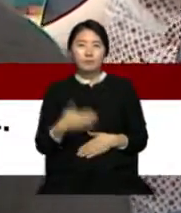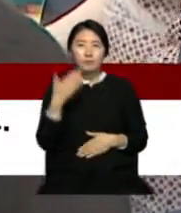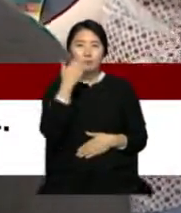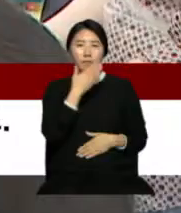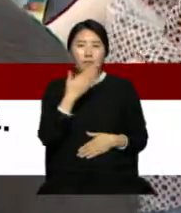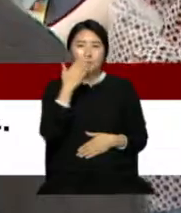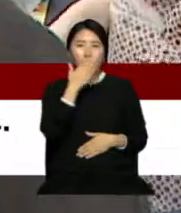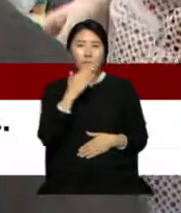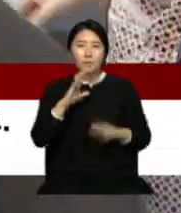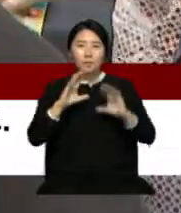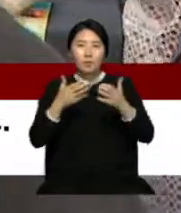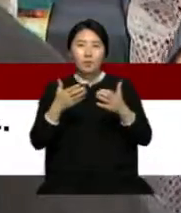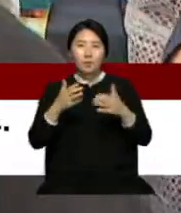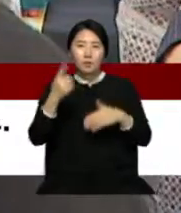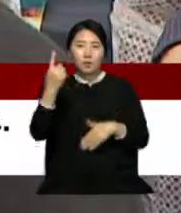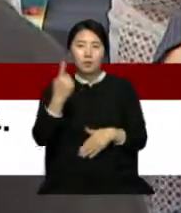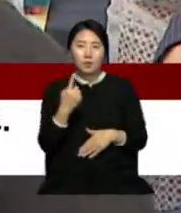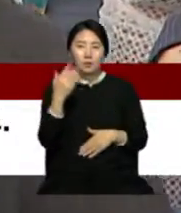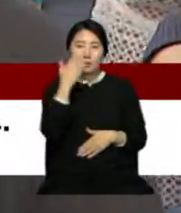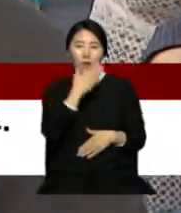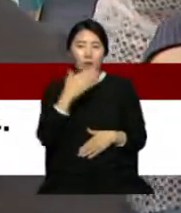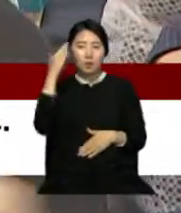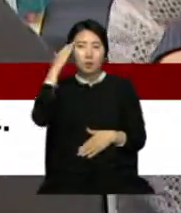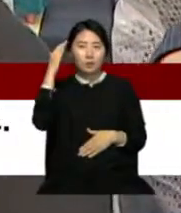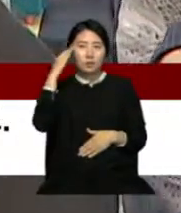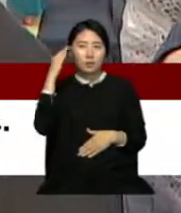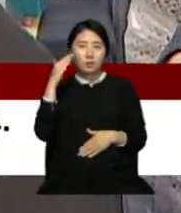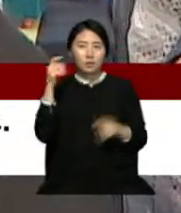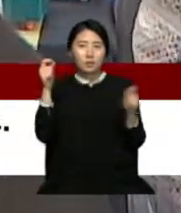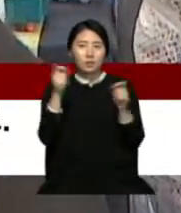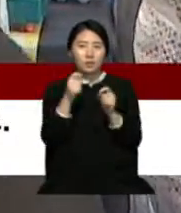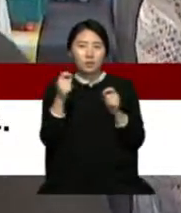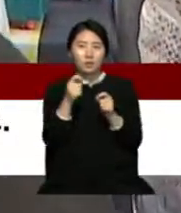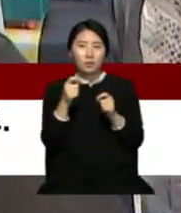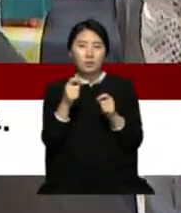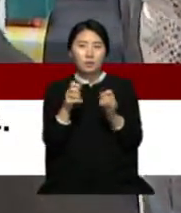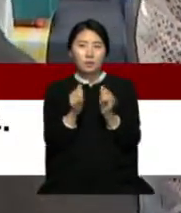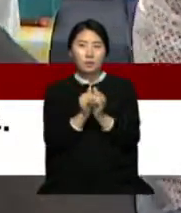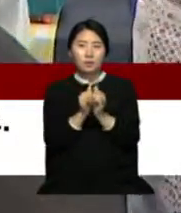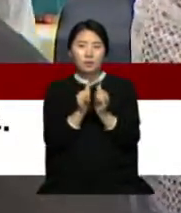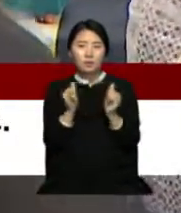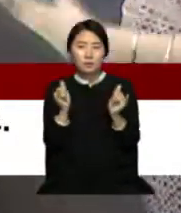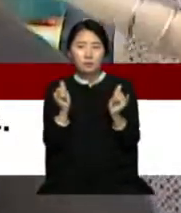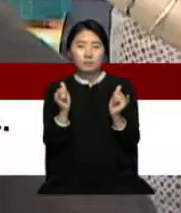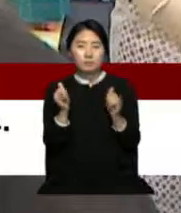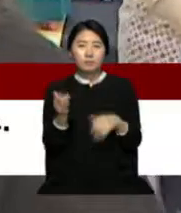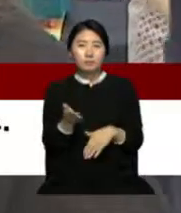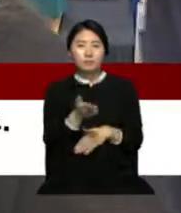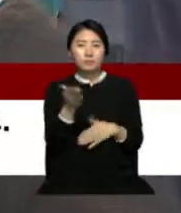필리핀에서 온 거거든요. 필리핀이랑 한국이랑 차이가 좋긴 하죠. 그래서